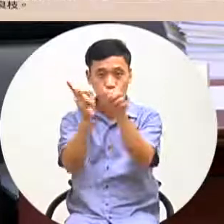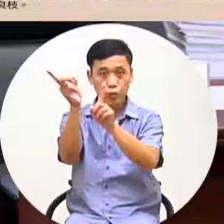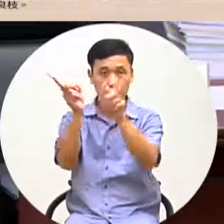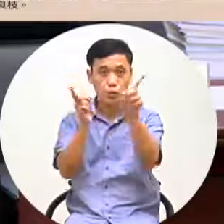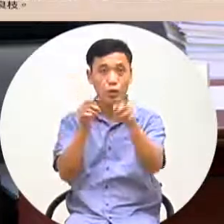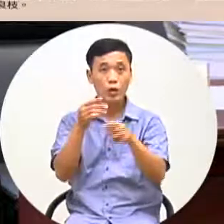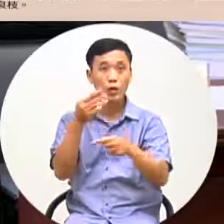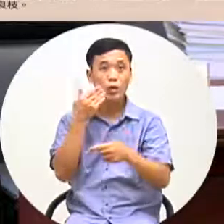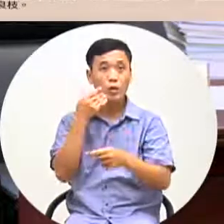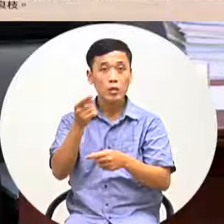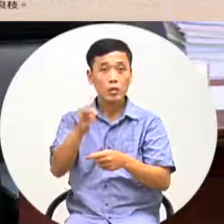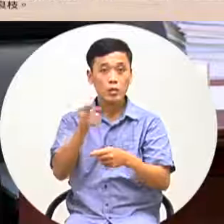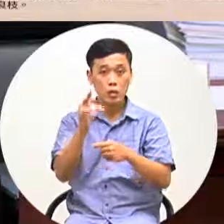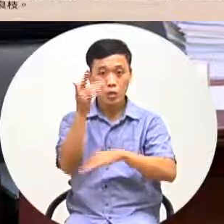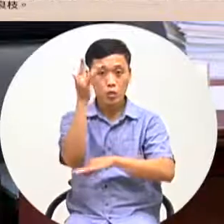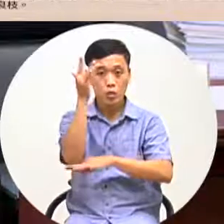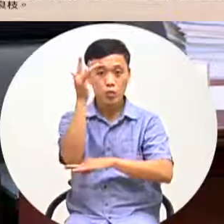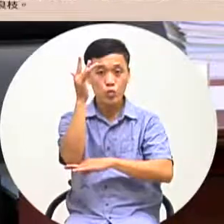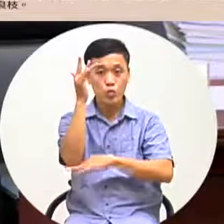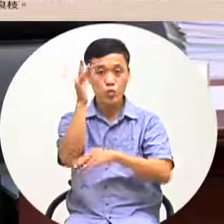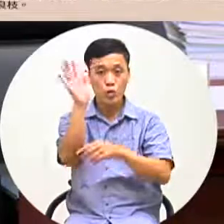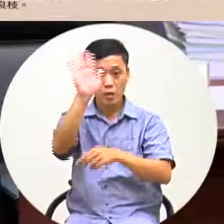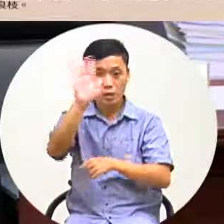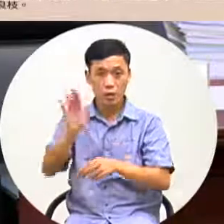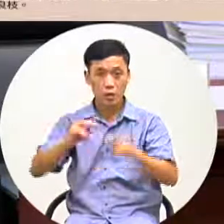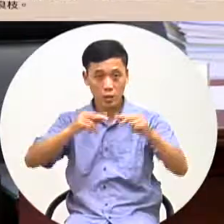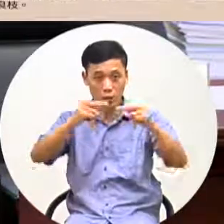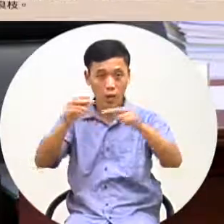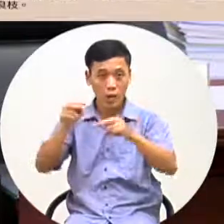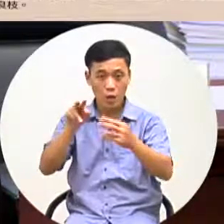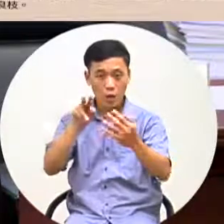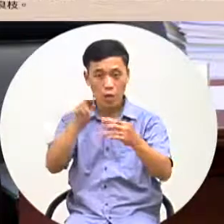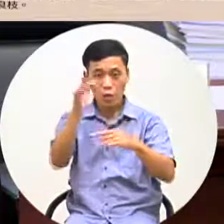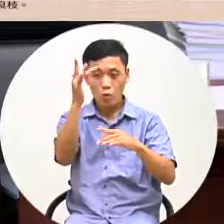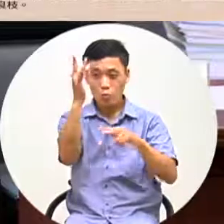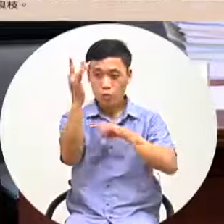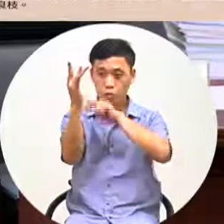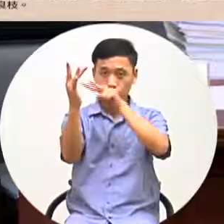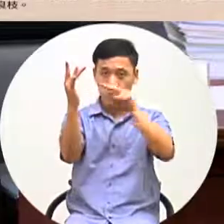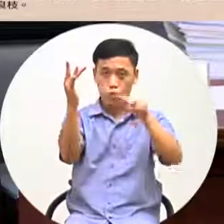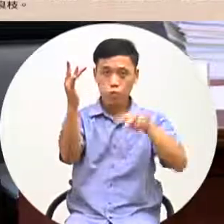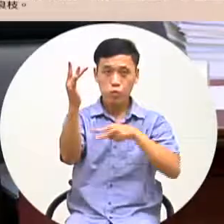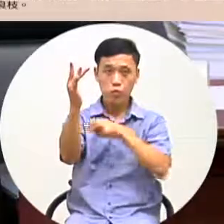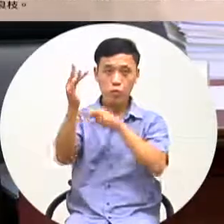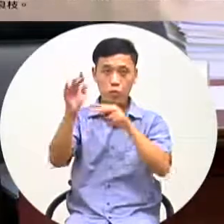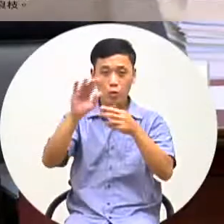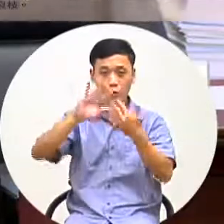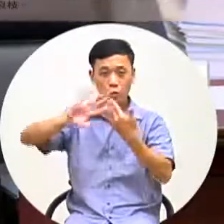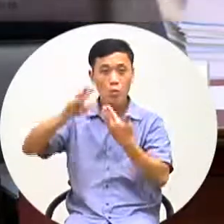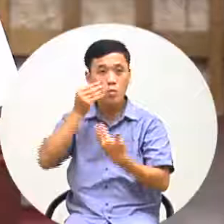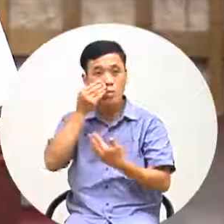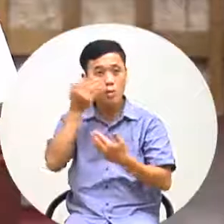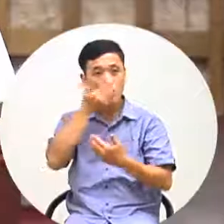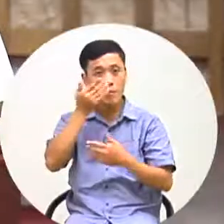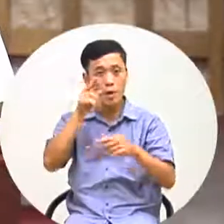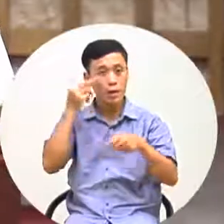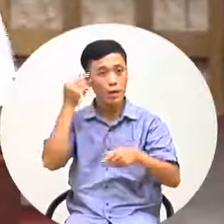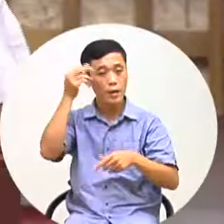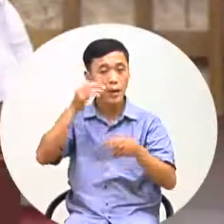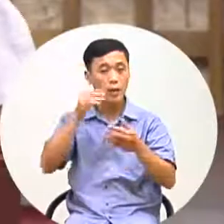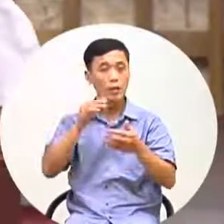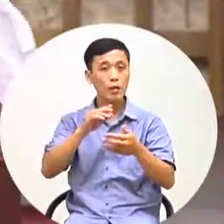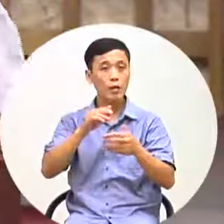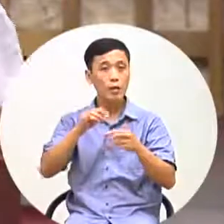影响外观美感与植栽生长品质，好，那这四个是哪一个？ 三顶